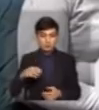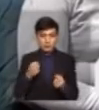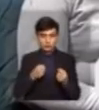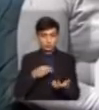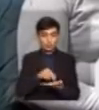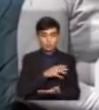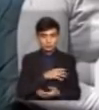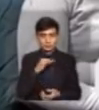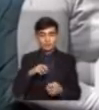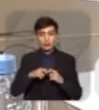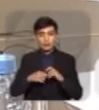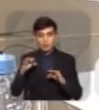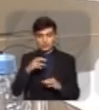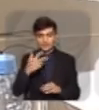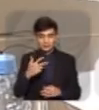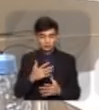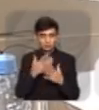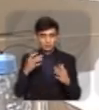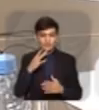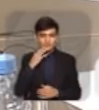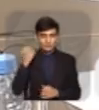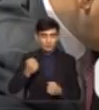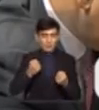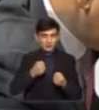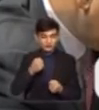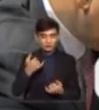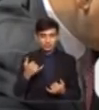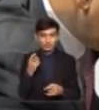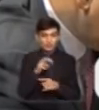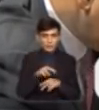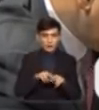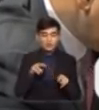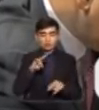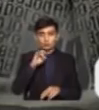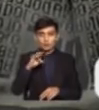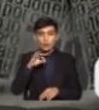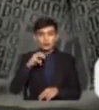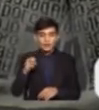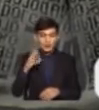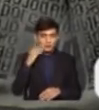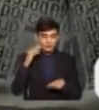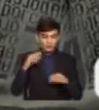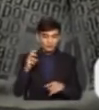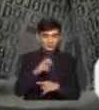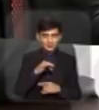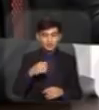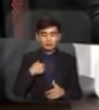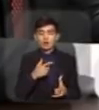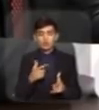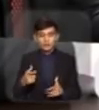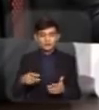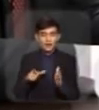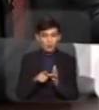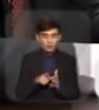С такой же проблемой около 30 владельцев иностранных машин сегодня пришли в партию «Нур-Отан» в Алматы. Говорят, что готовы платить сборы,